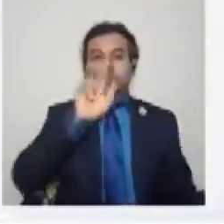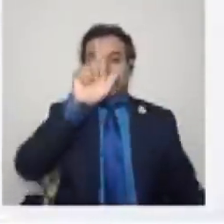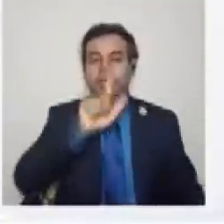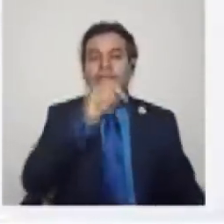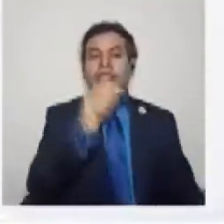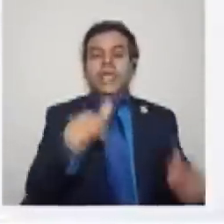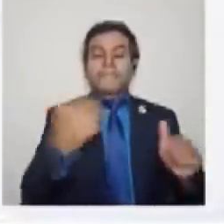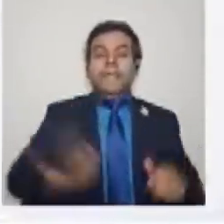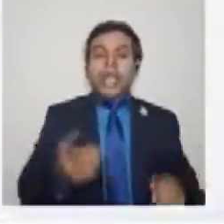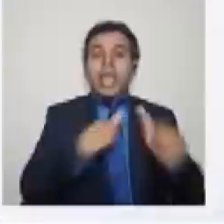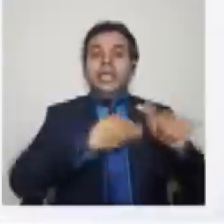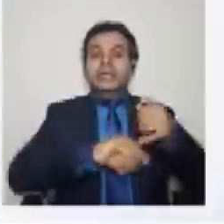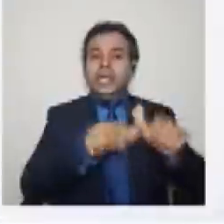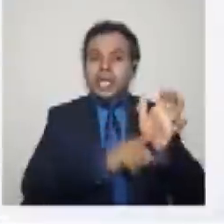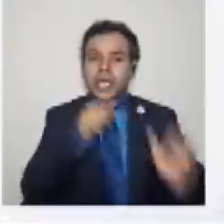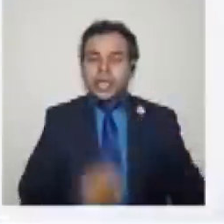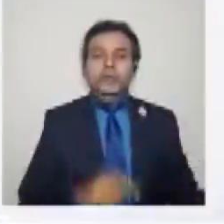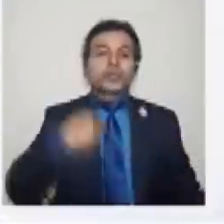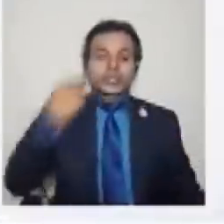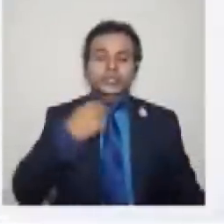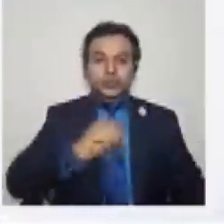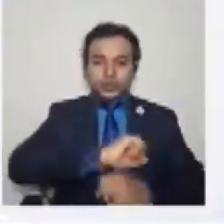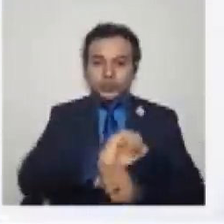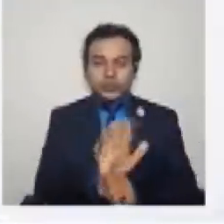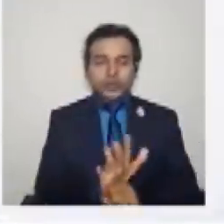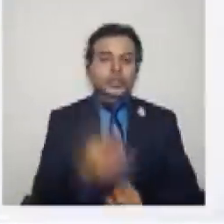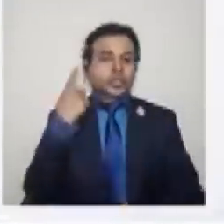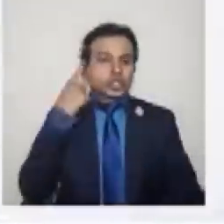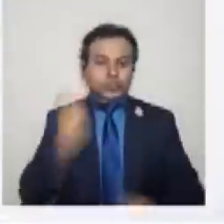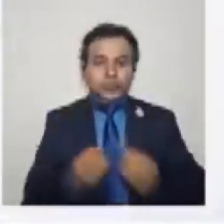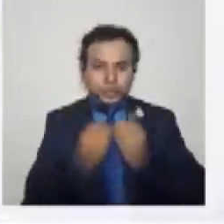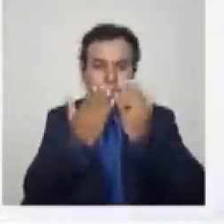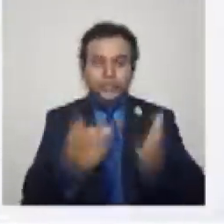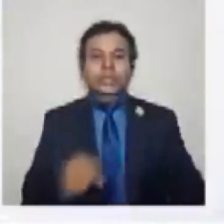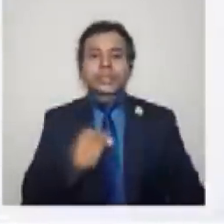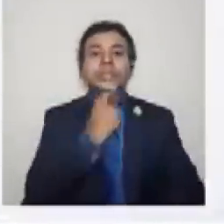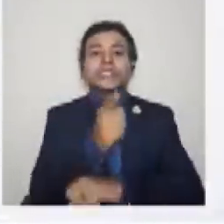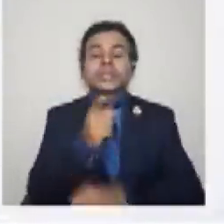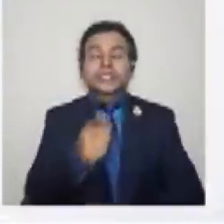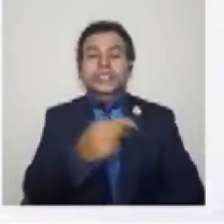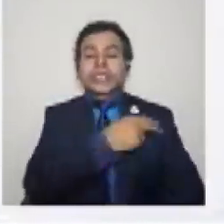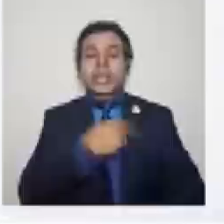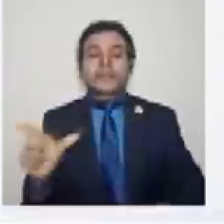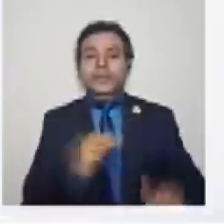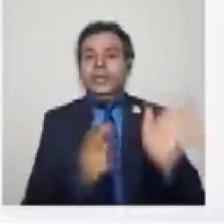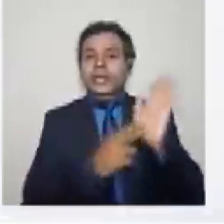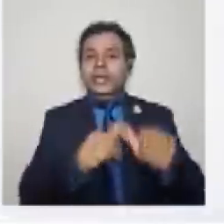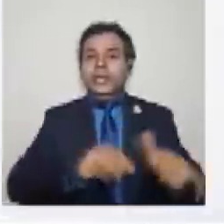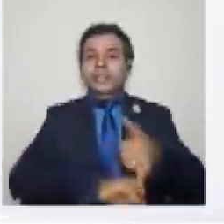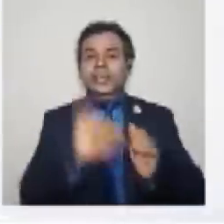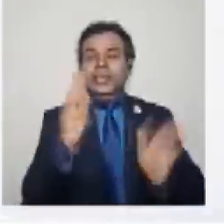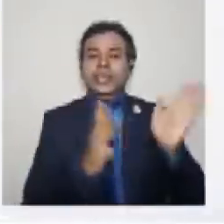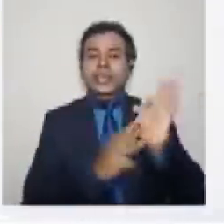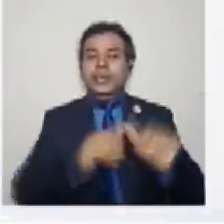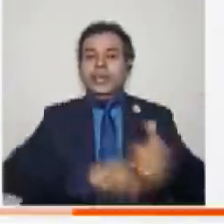আলাইকুম। আজ 21 জুন 2020, সাত আষাঢ়, 1427। প্রতিদিনের মতো আজও কোভিড-19 দৈনিক স্বাস্থ্য বুলেটিন